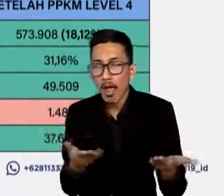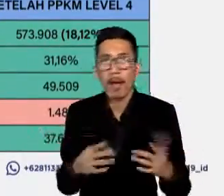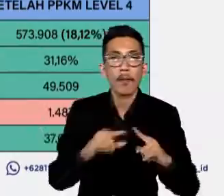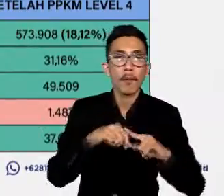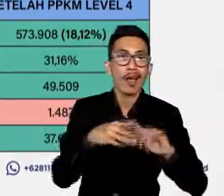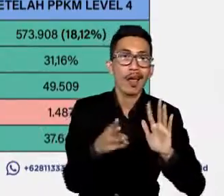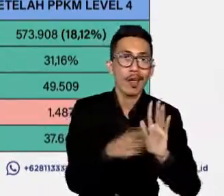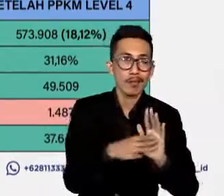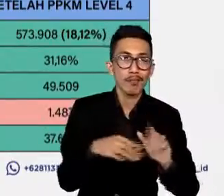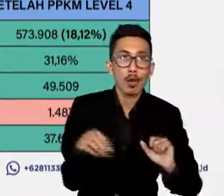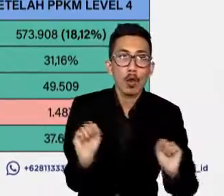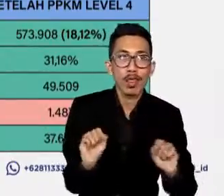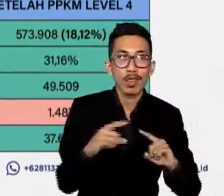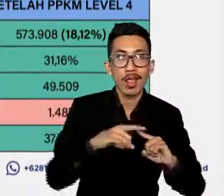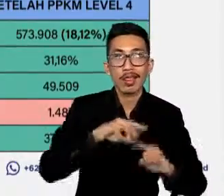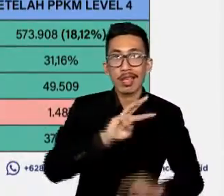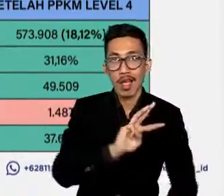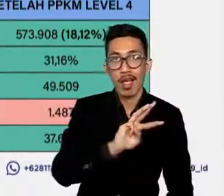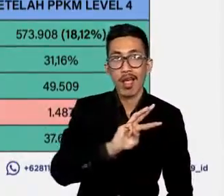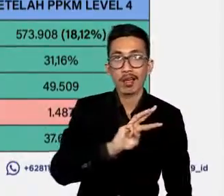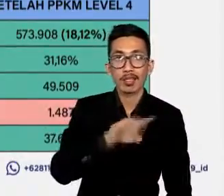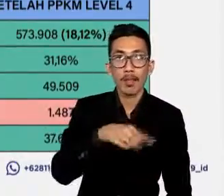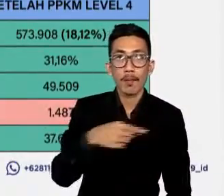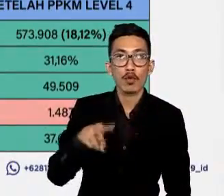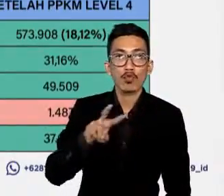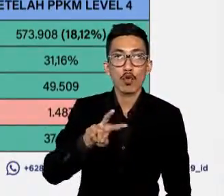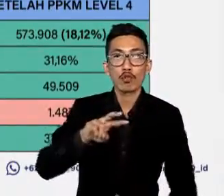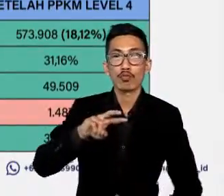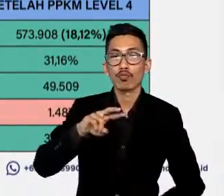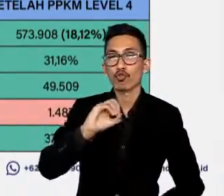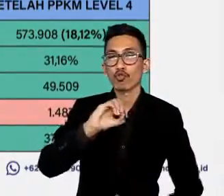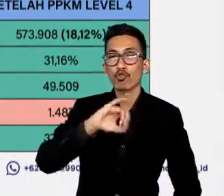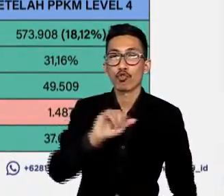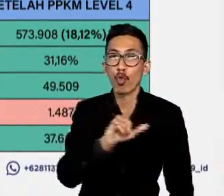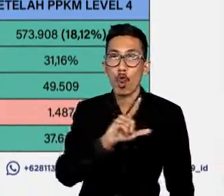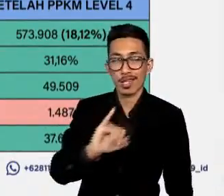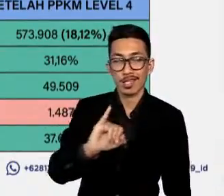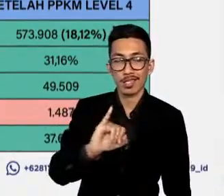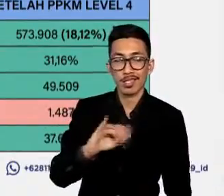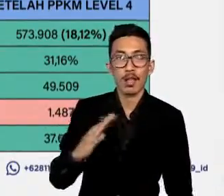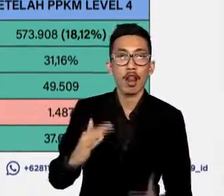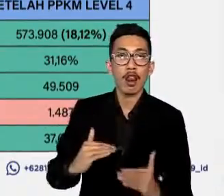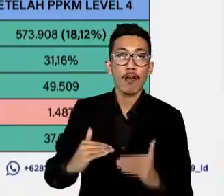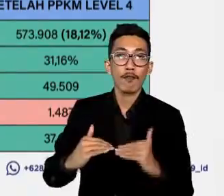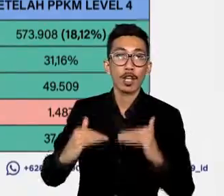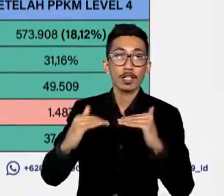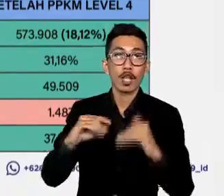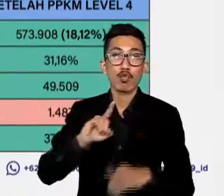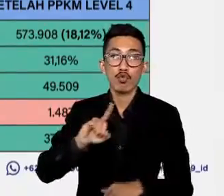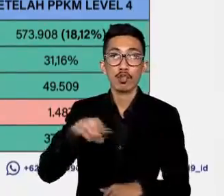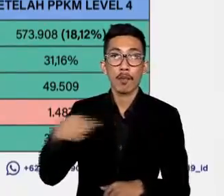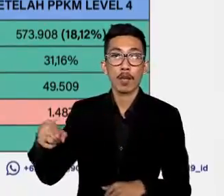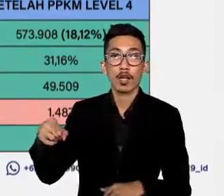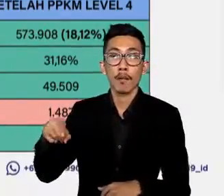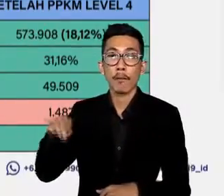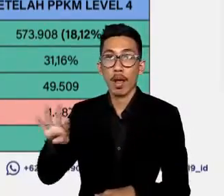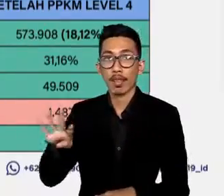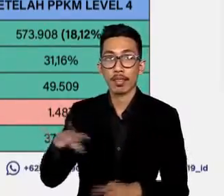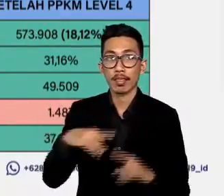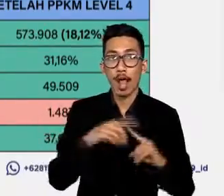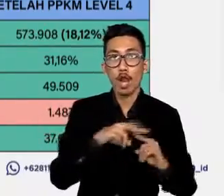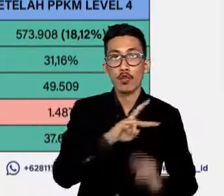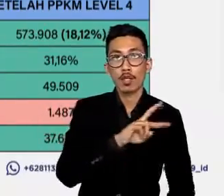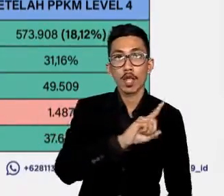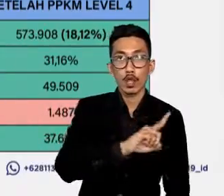sejak tanggal 3 sampai dengan 20 Juli 1864 yang tanggal 20-21